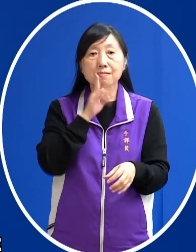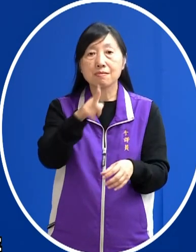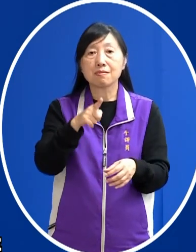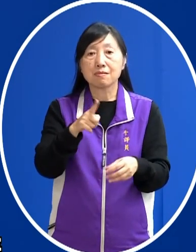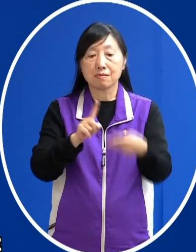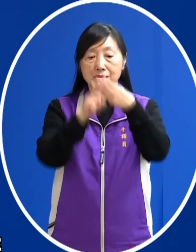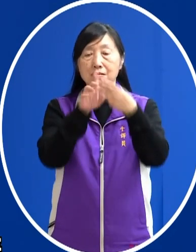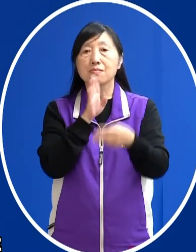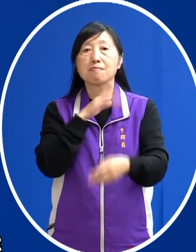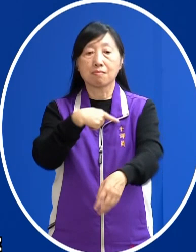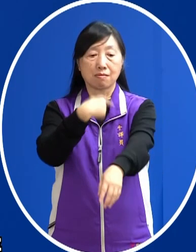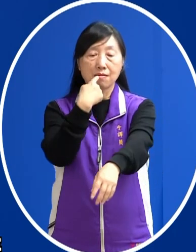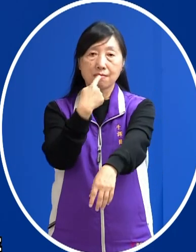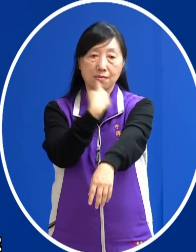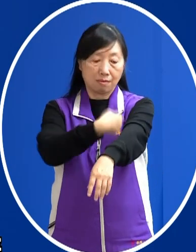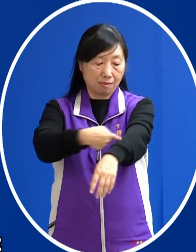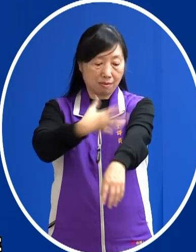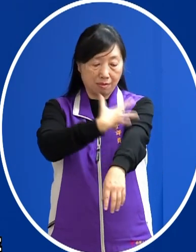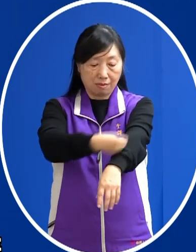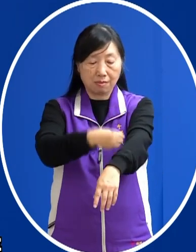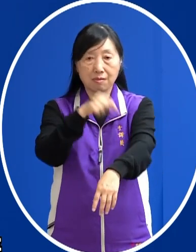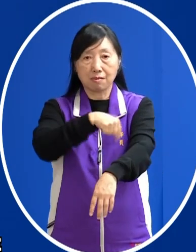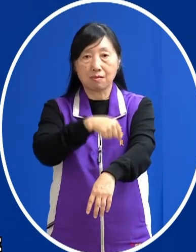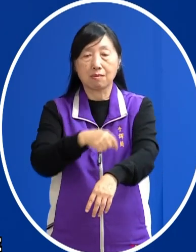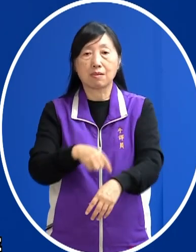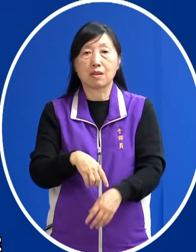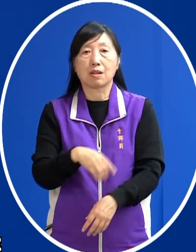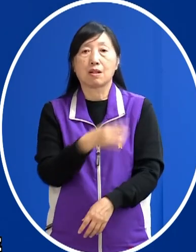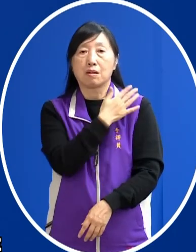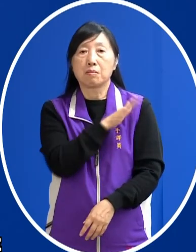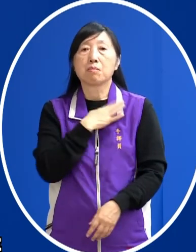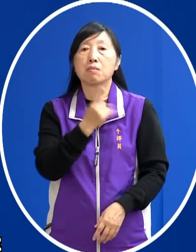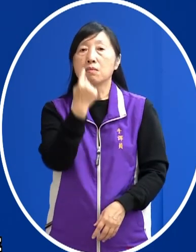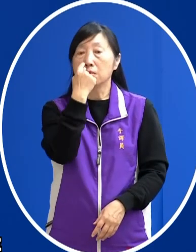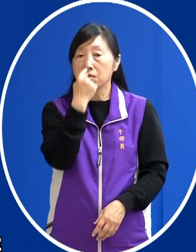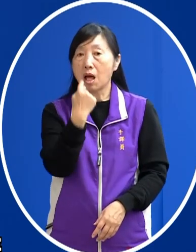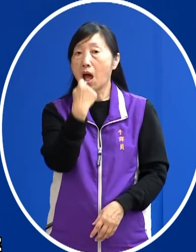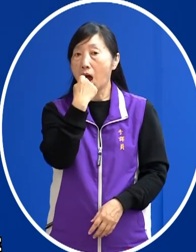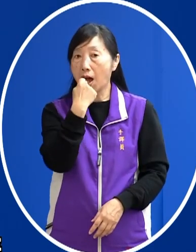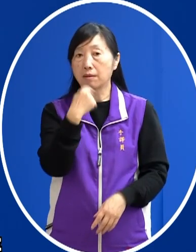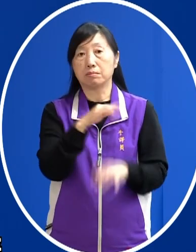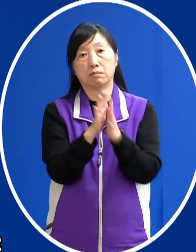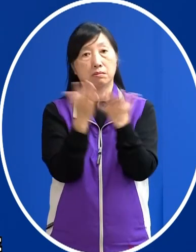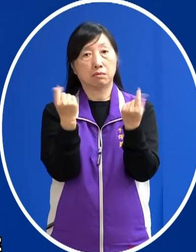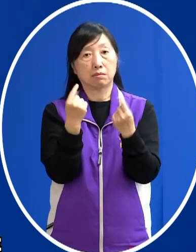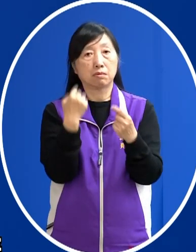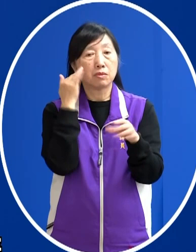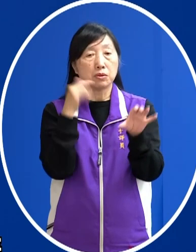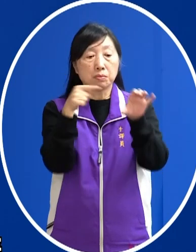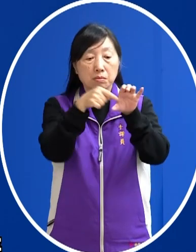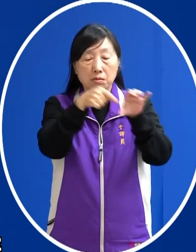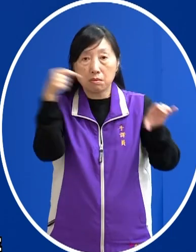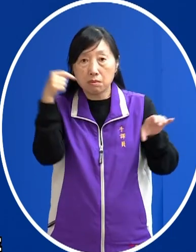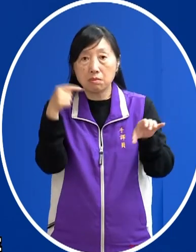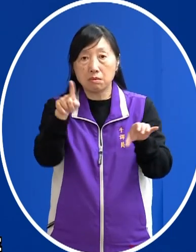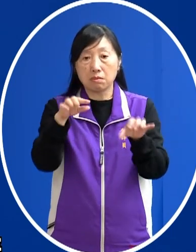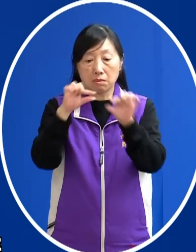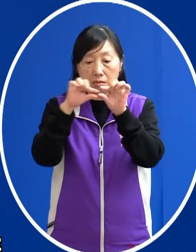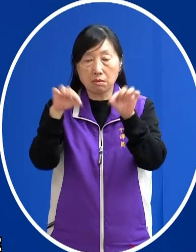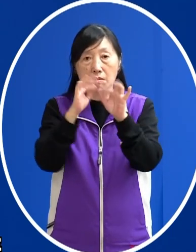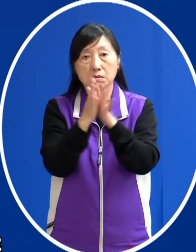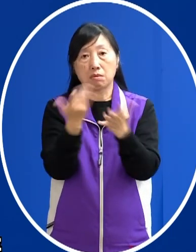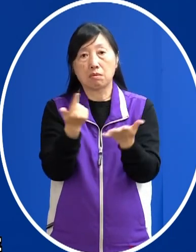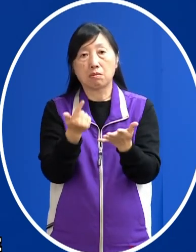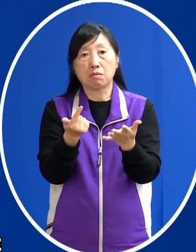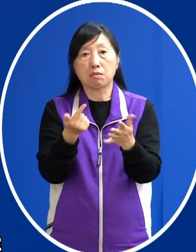血液的检体为主。因为不管是鼻腔或是咽喉腔的这些试体，那不管是它